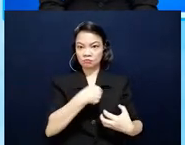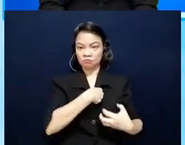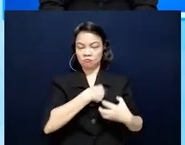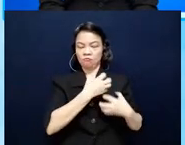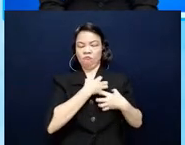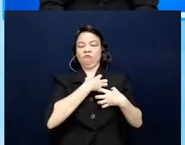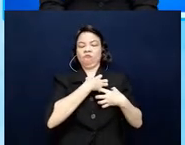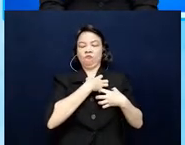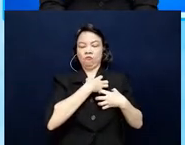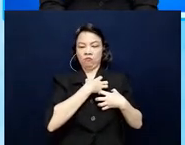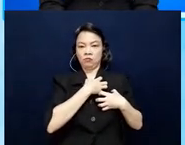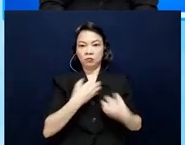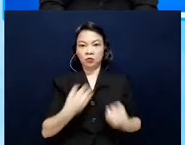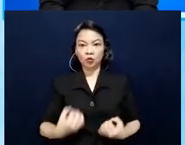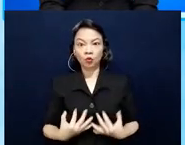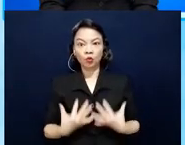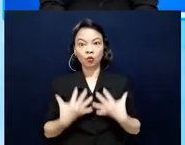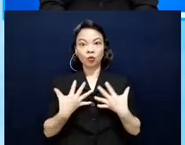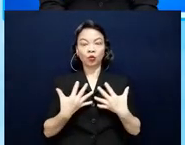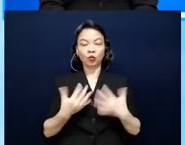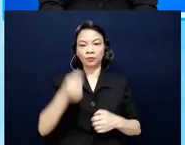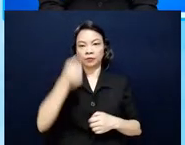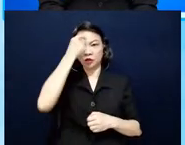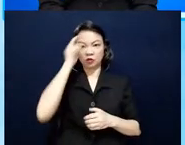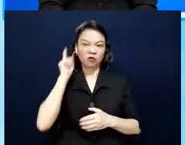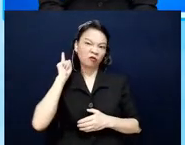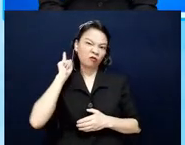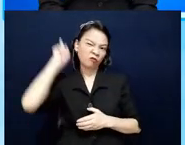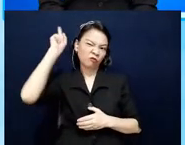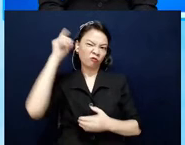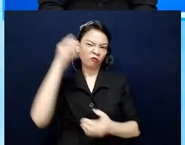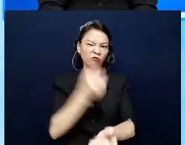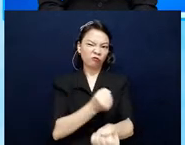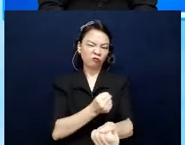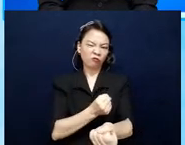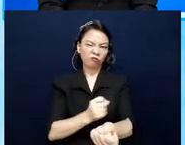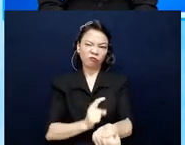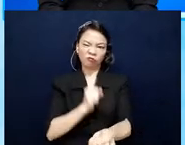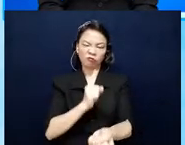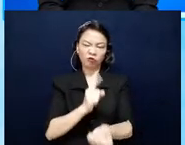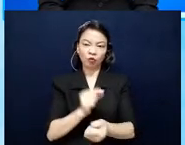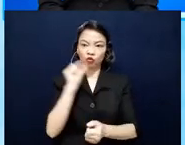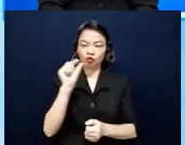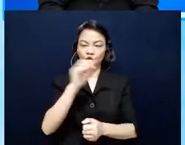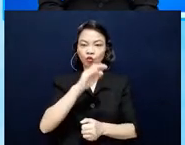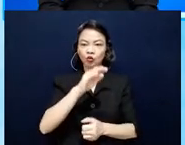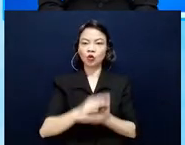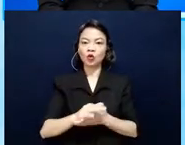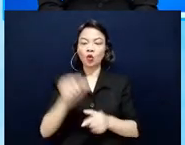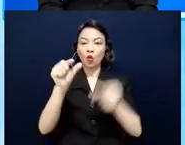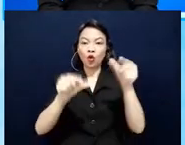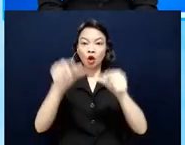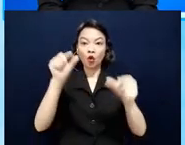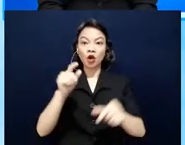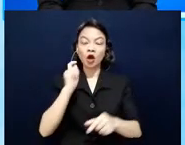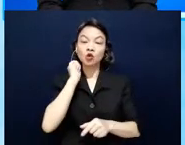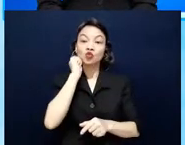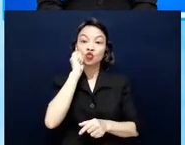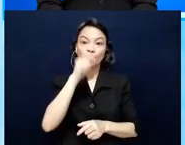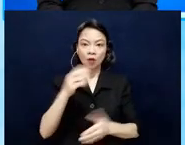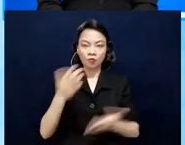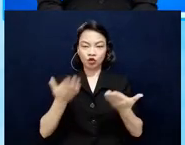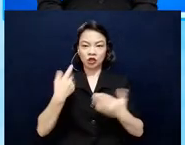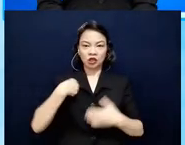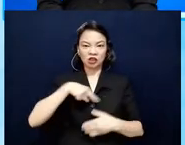kanker, kemudian juga penyakit hipertensi, kita rasa sebagai penyakit orang tua yang mungkin kita